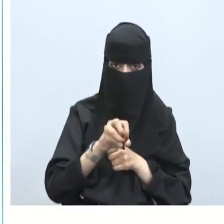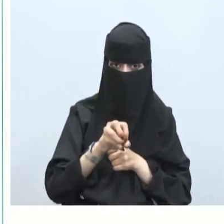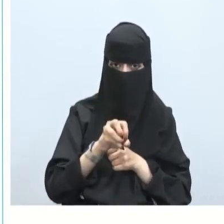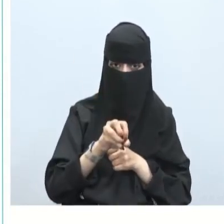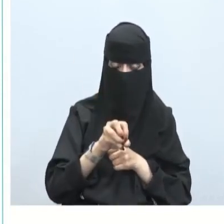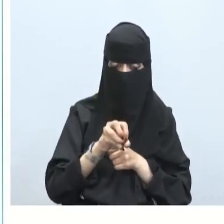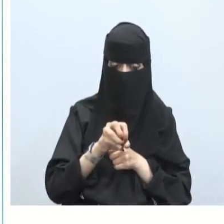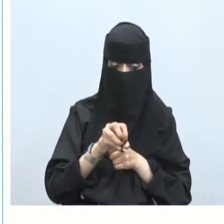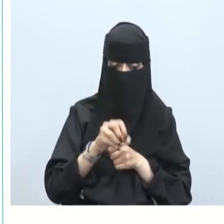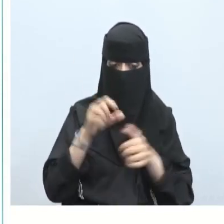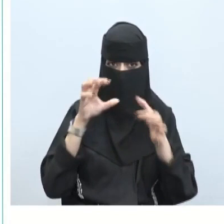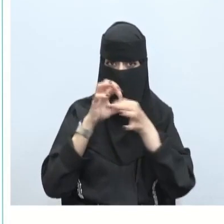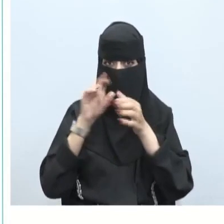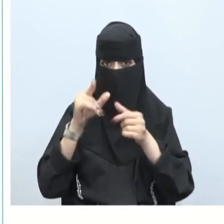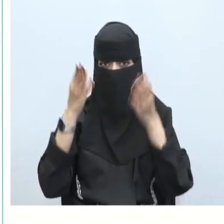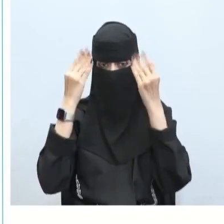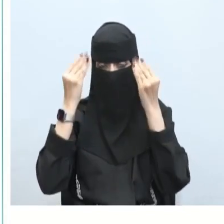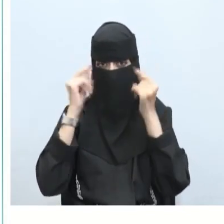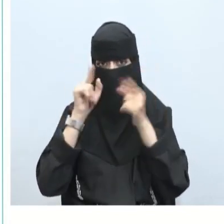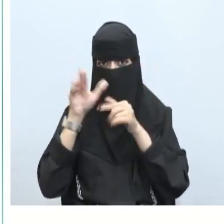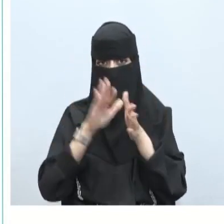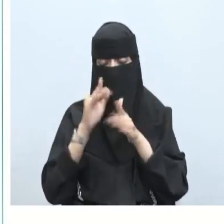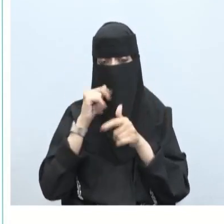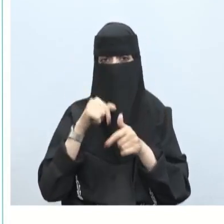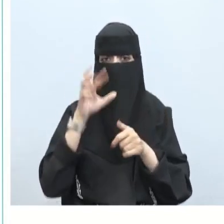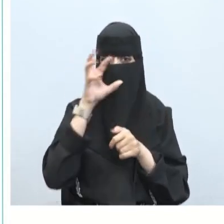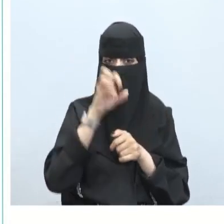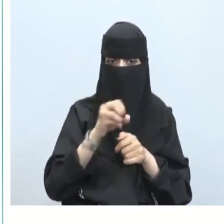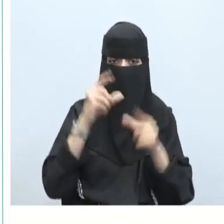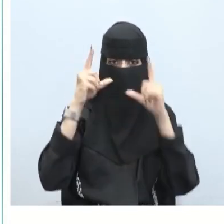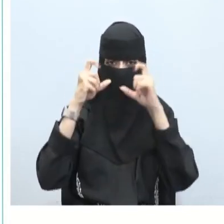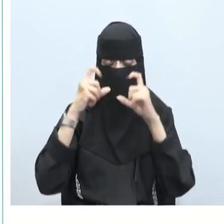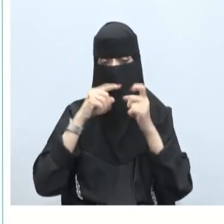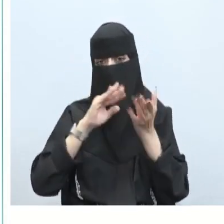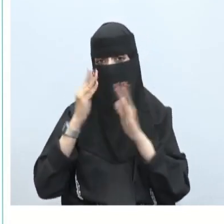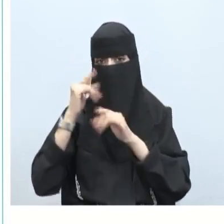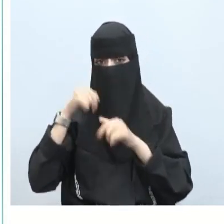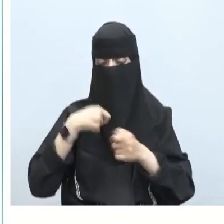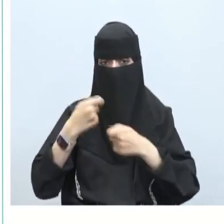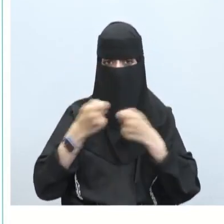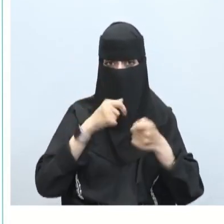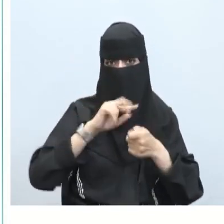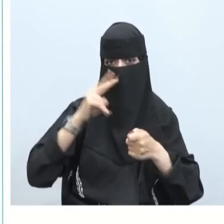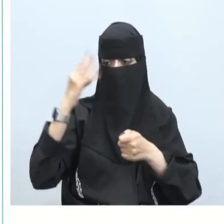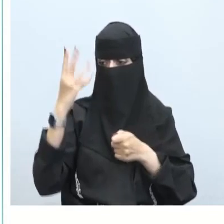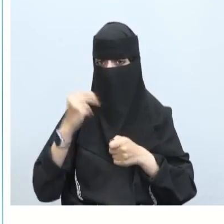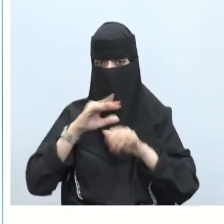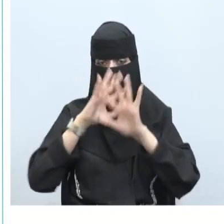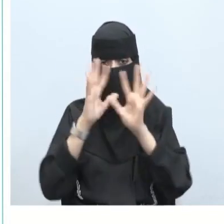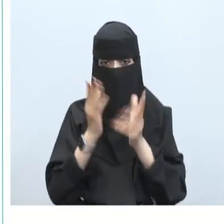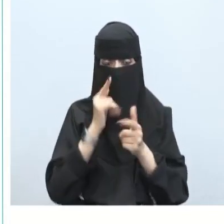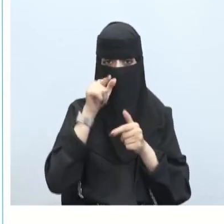تحفظ ما يتعلق في البيانات ما يتعلق في الصور ما يتعلق في المبيعات وارقامها كل ذلك